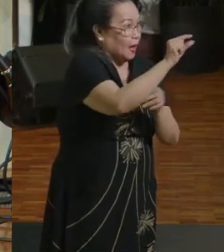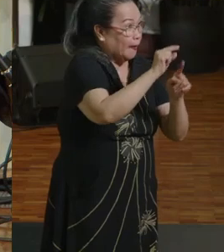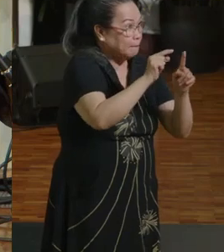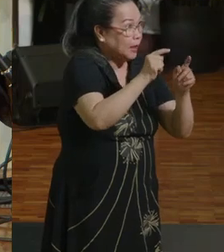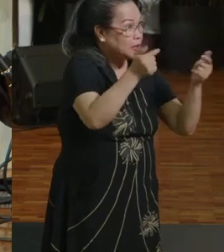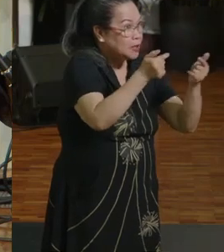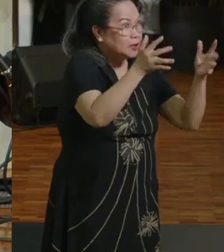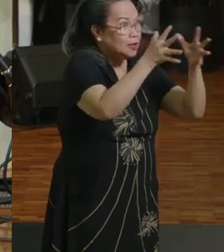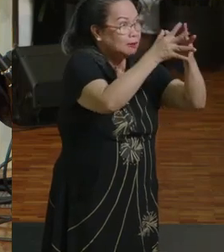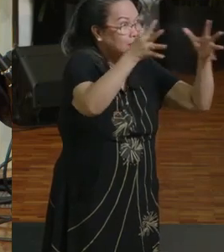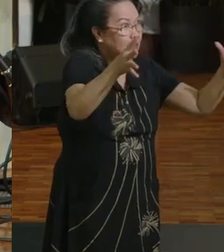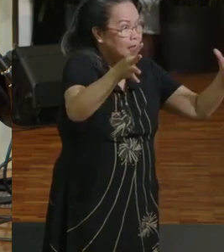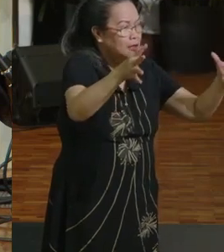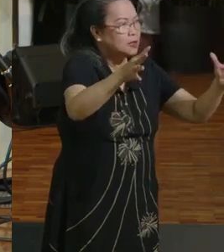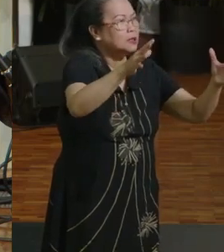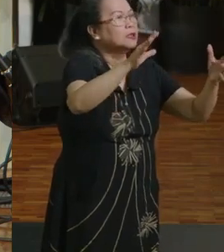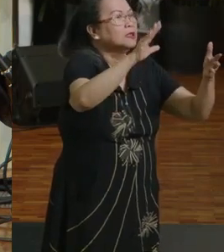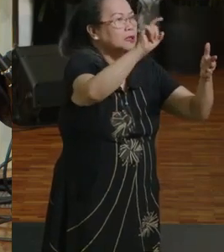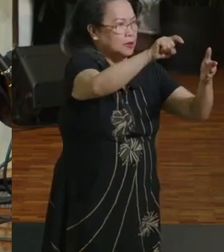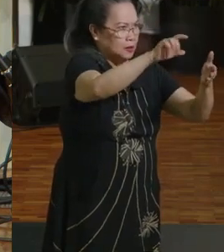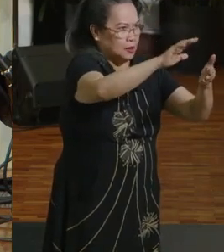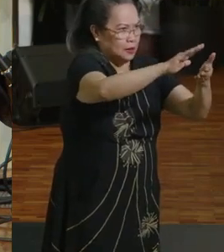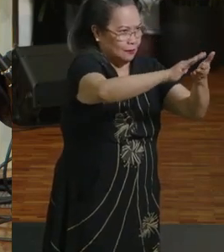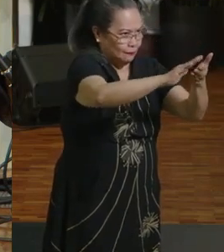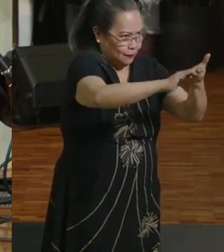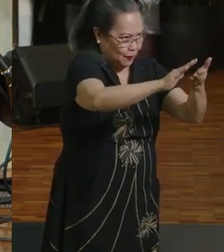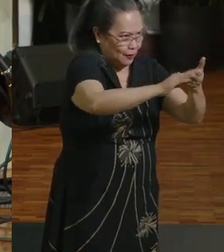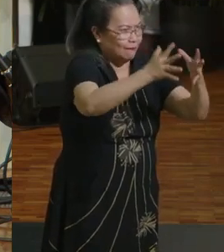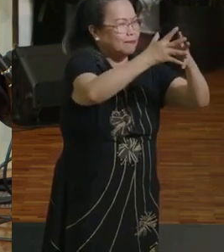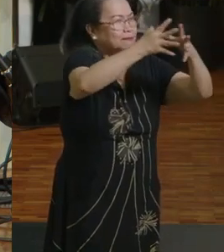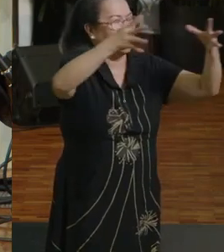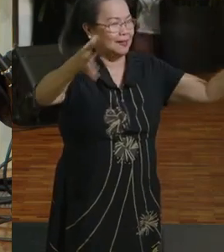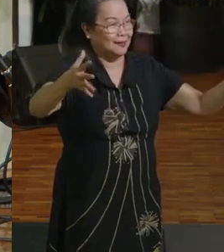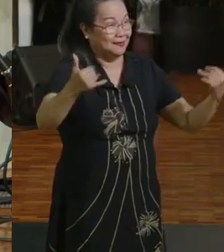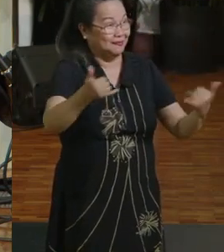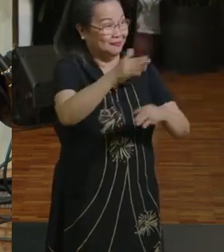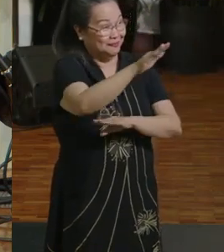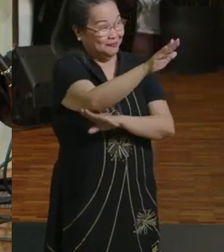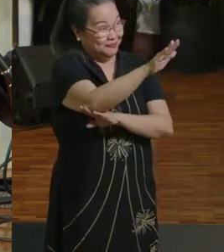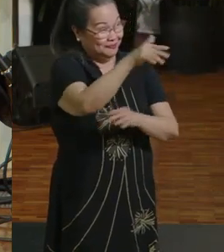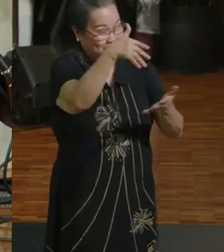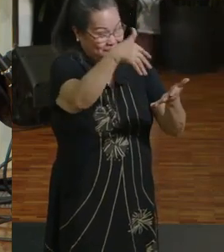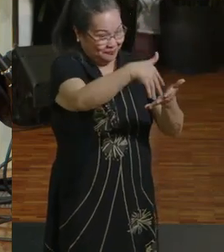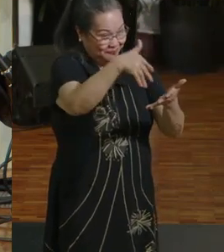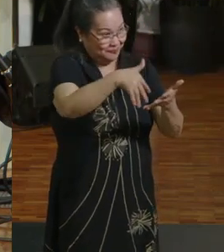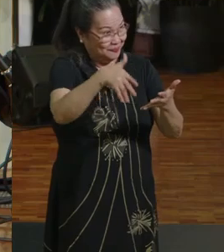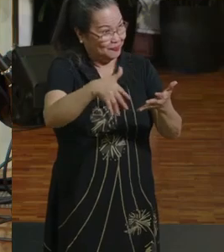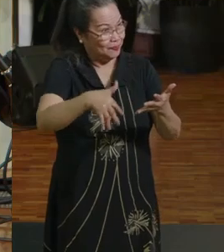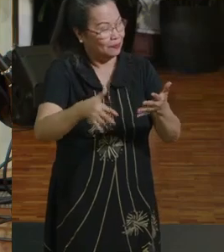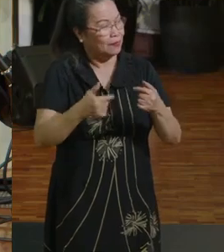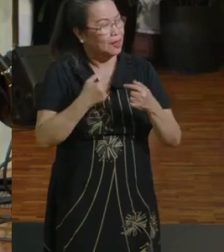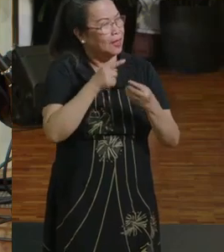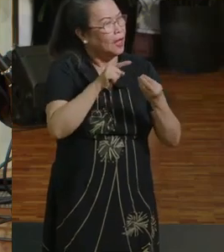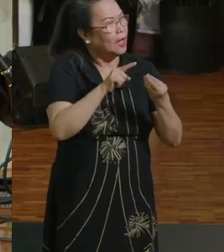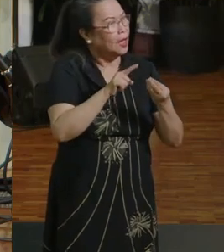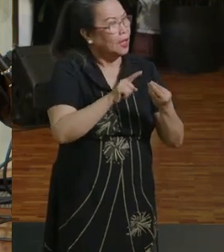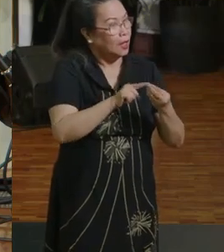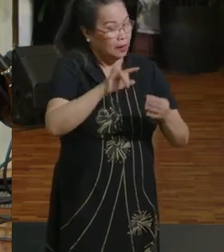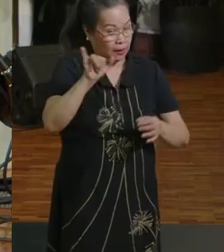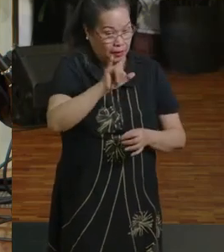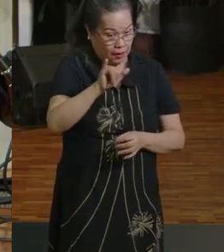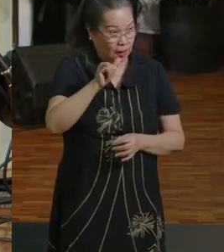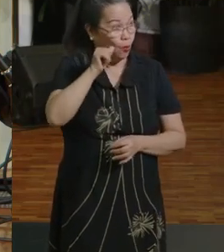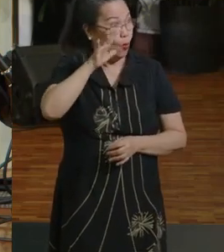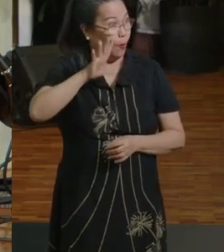nito dito sa ating pag-aaralan ngayong hapong ito, ang akala ng iba, itong makasalanang